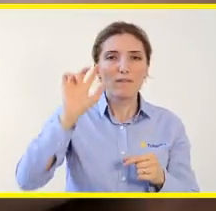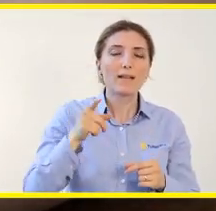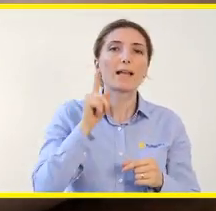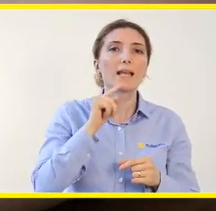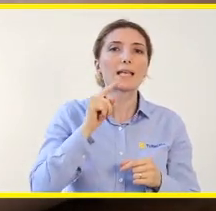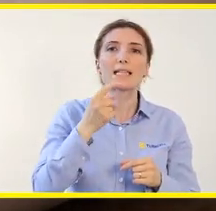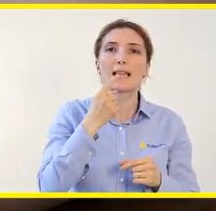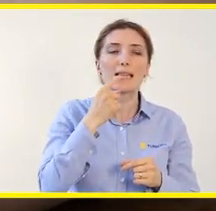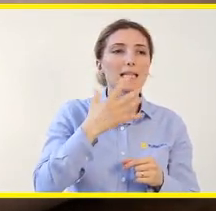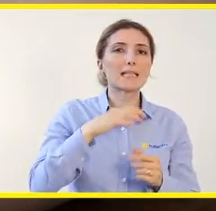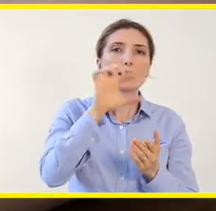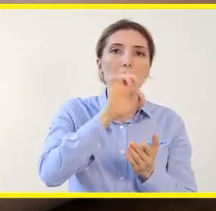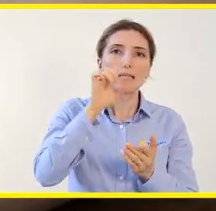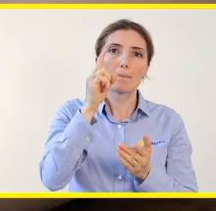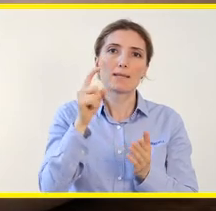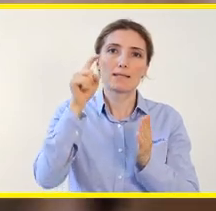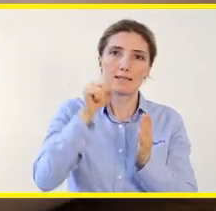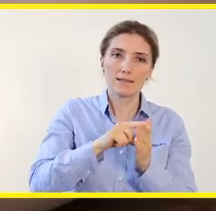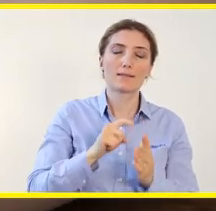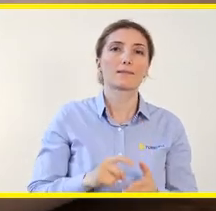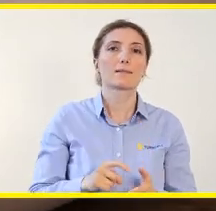da İngilizce dil seçeneklerinden birini seçin.